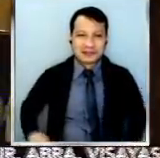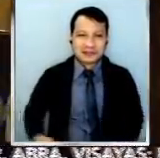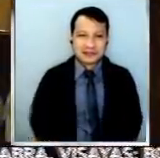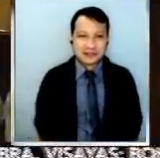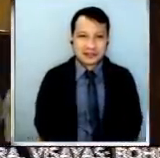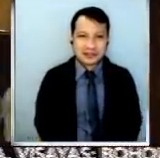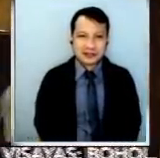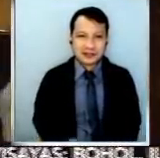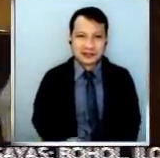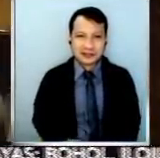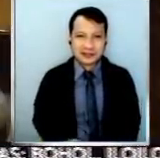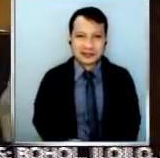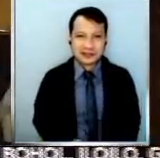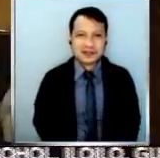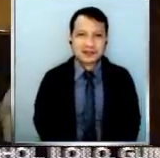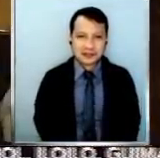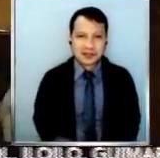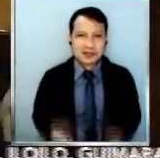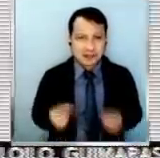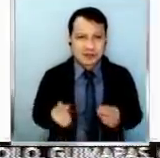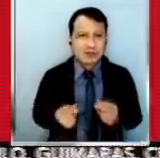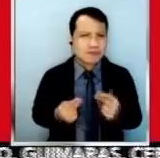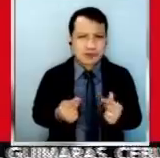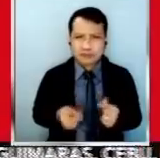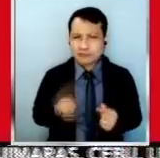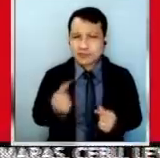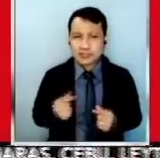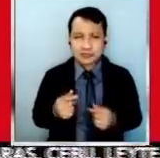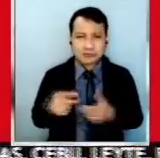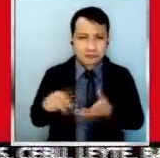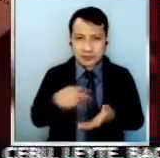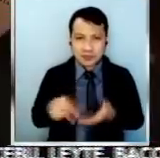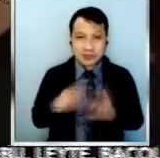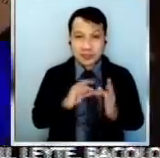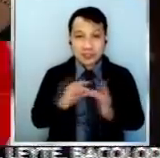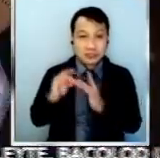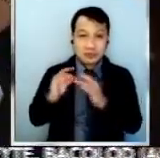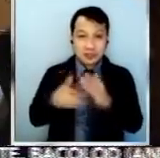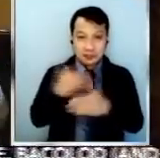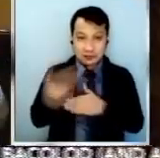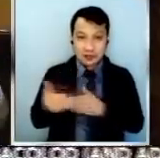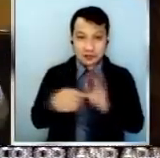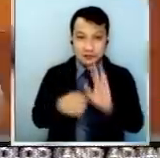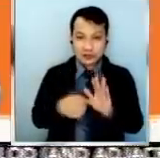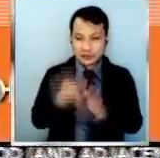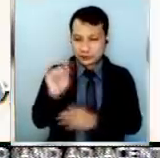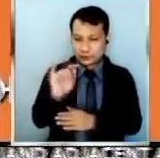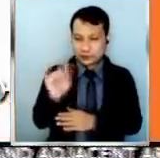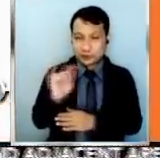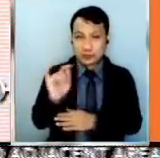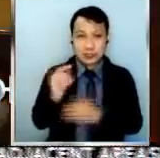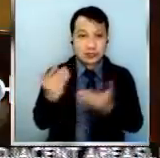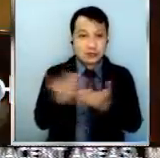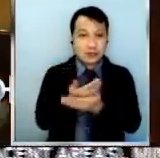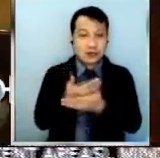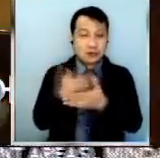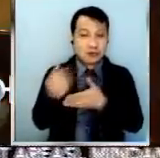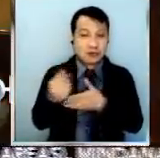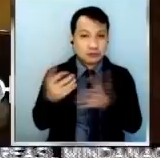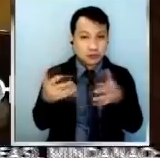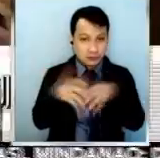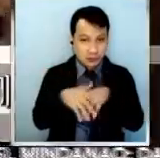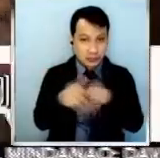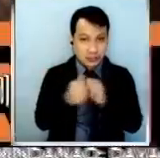We don't need permission to dance. Special ang upcoming episode ng YouTube's Released sa pagsasama ng BTS at